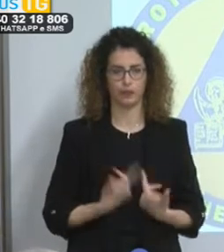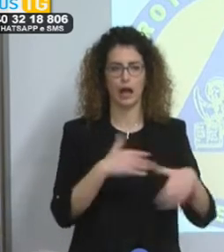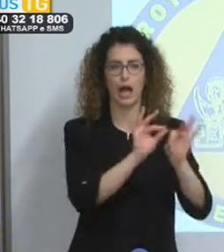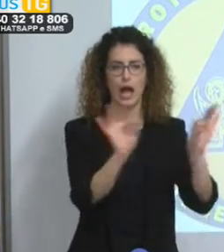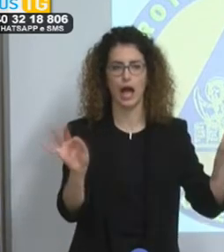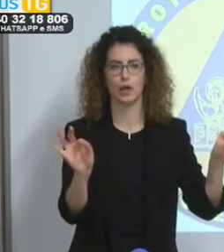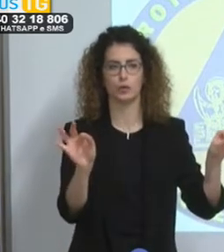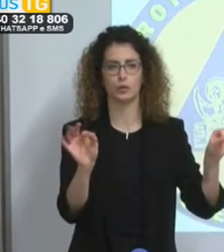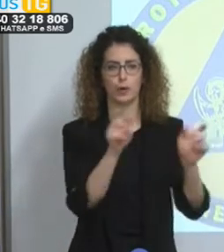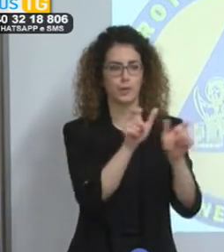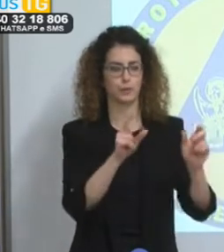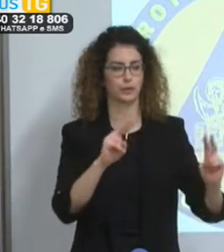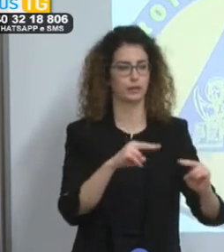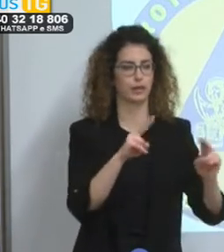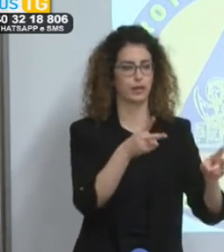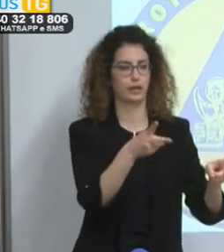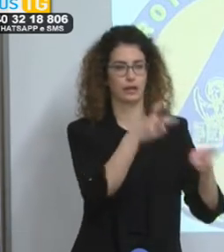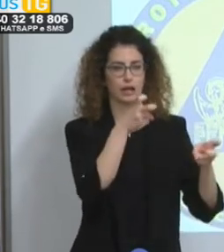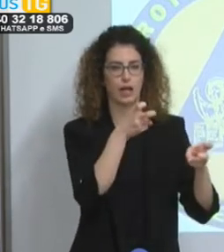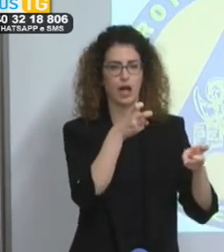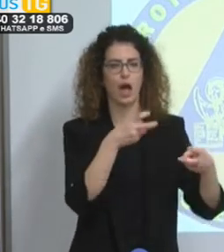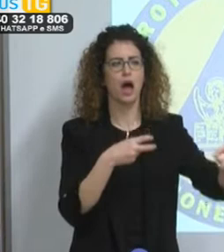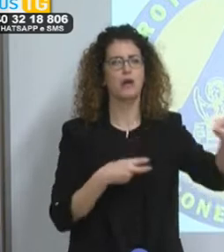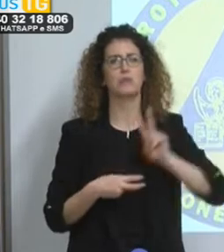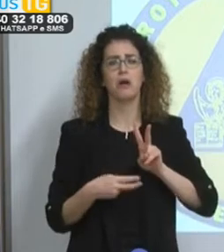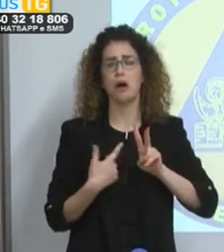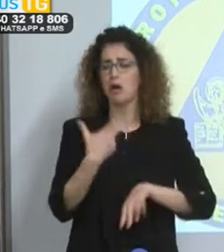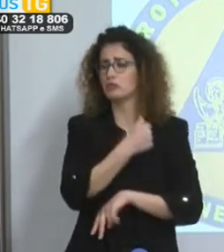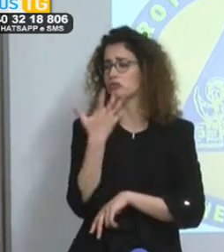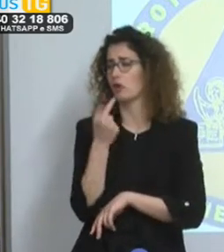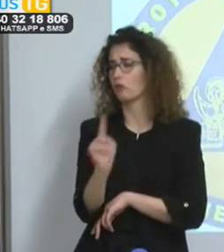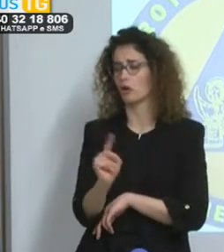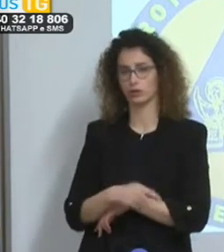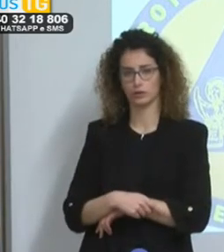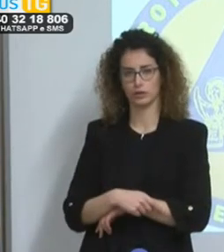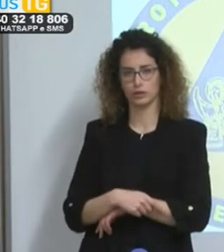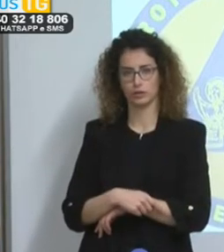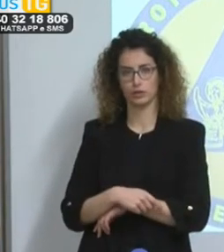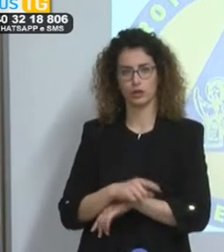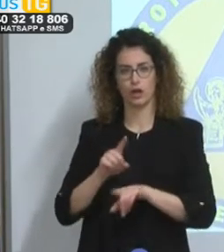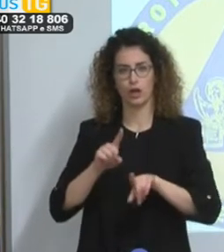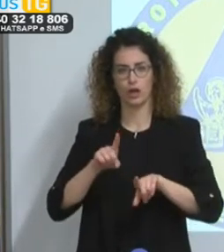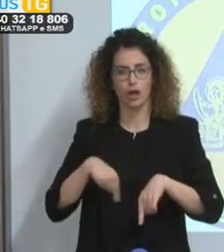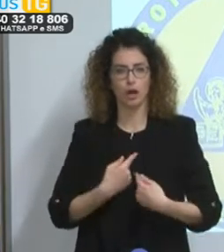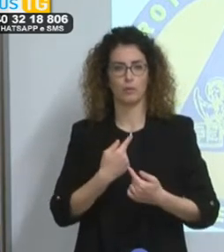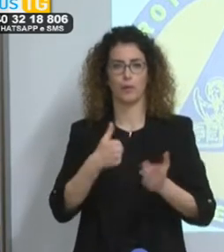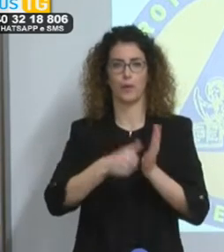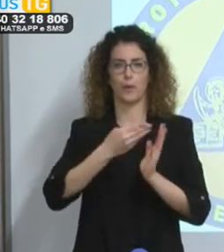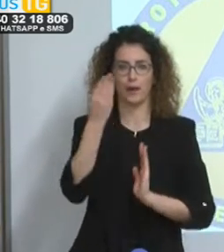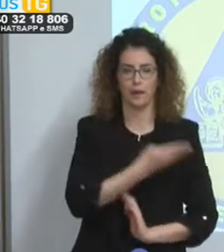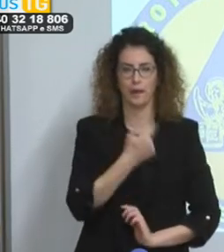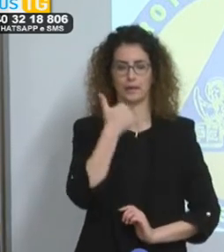Alcuni intercettati si sono degnati di rispondere che non gli interessa fare il vaccino, dopo che 3.000 sollecitazioni, grazie anche ai